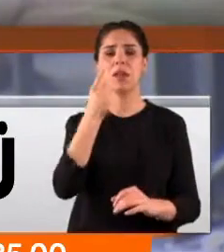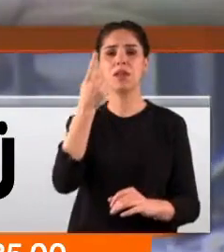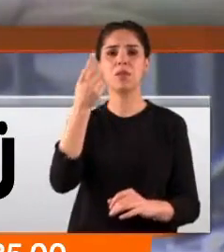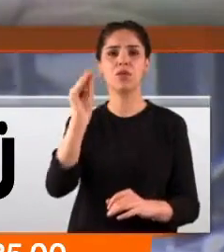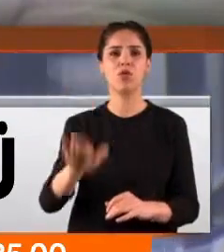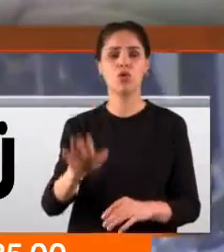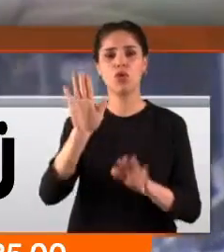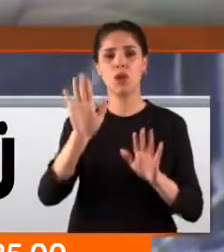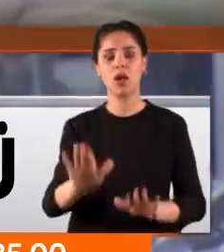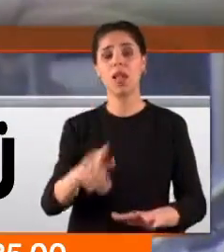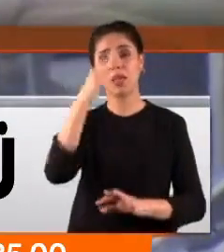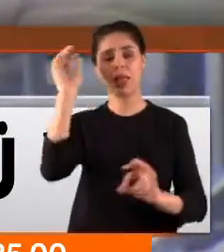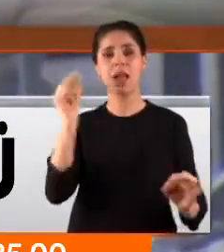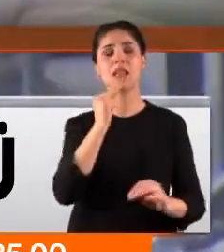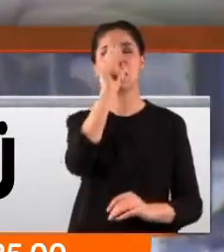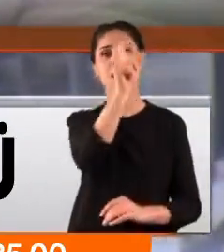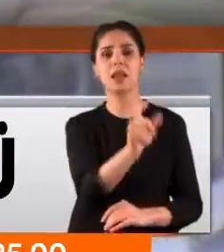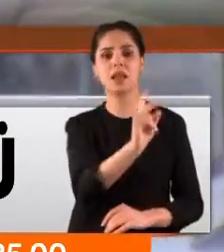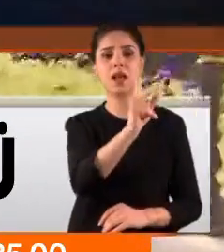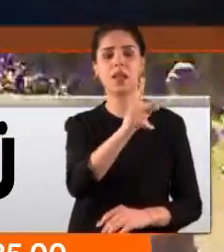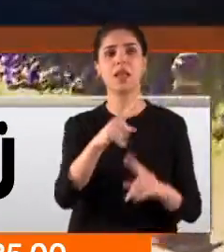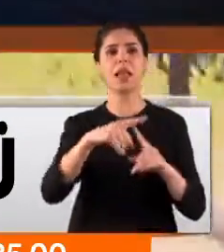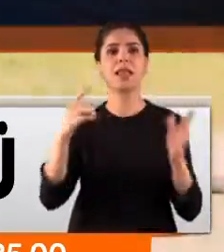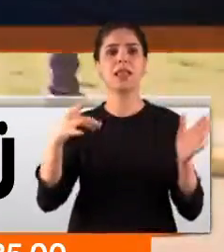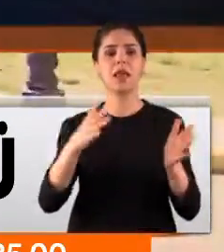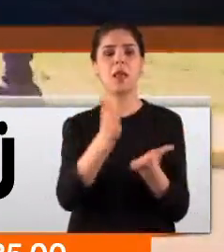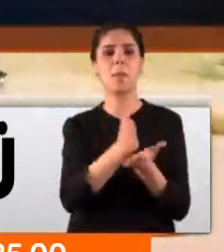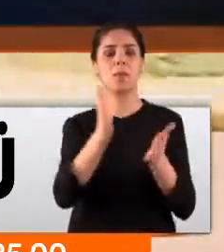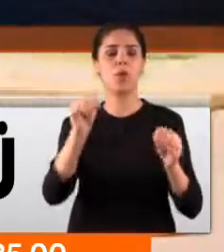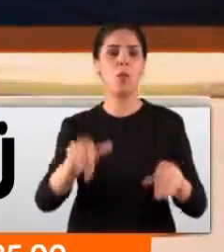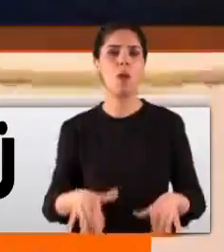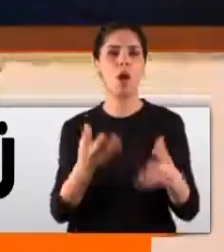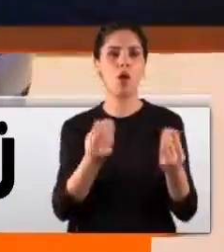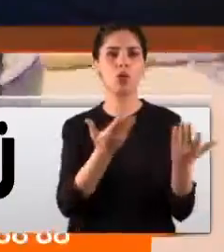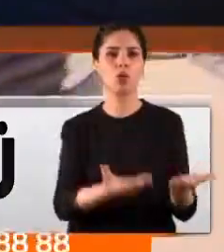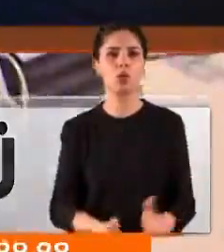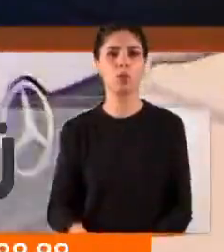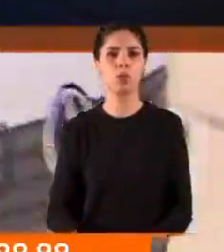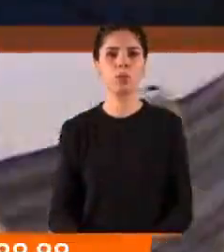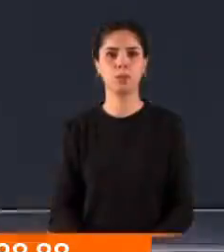kaldı. Talihsiz kadın Gülşen Onat, memleketi Tekirdağ'da toprağa verildi.